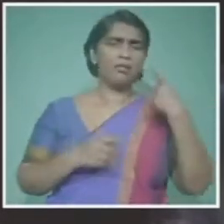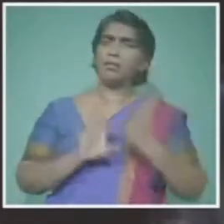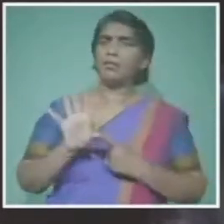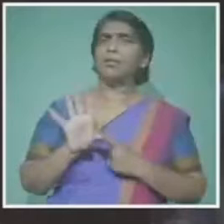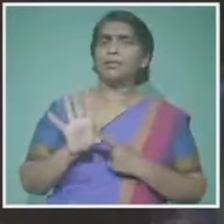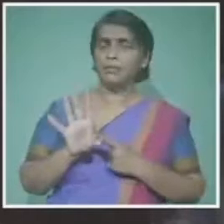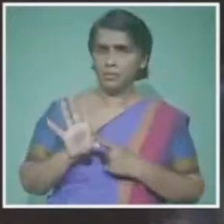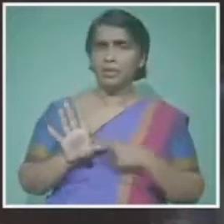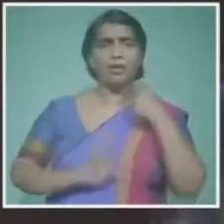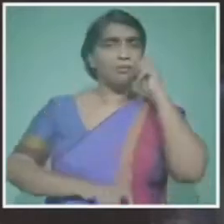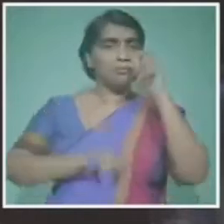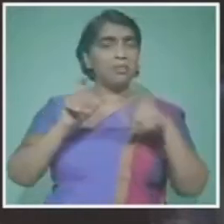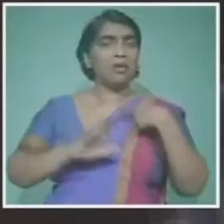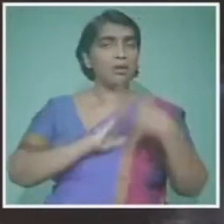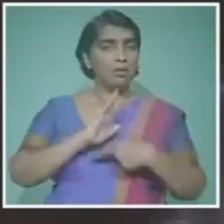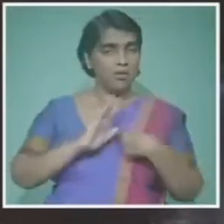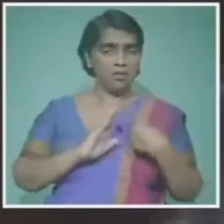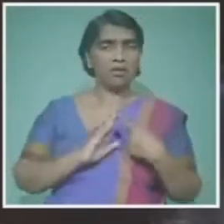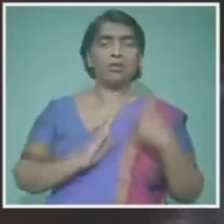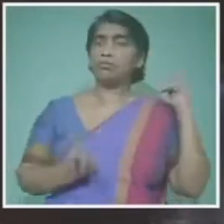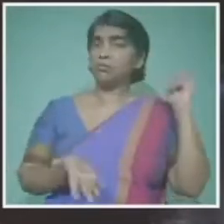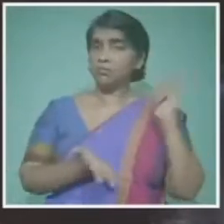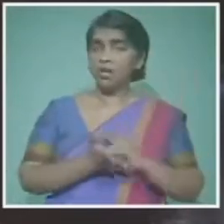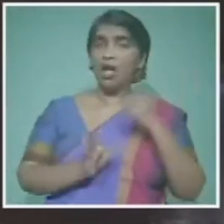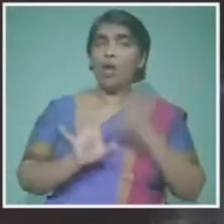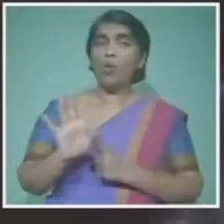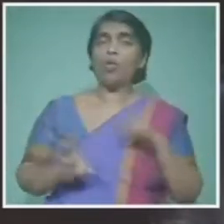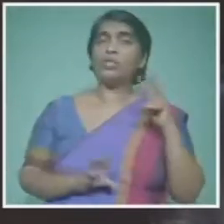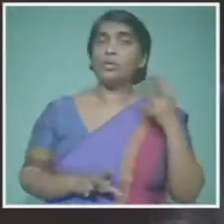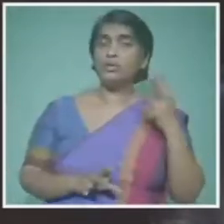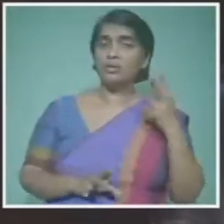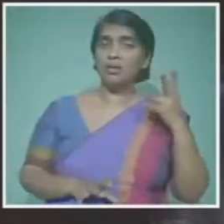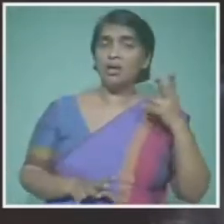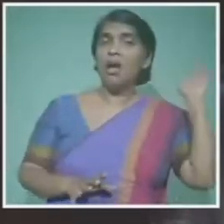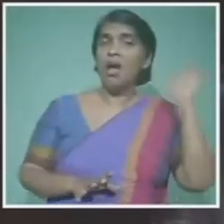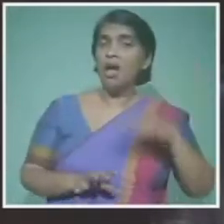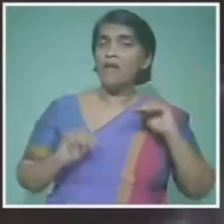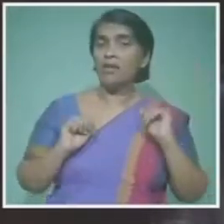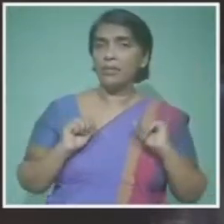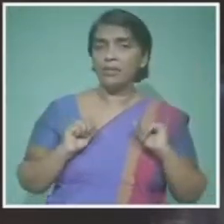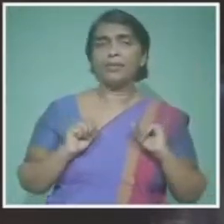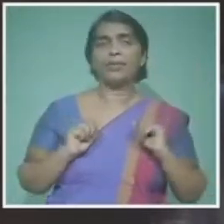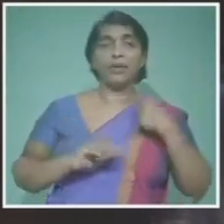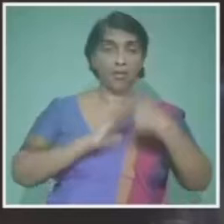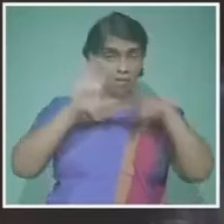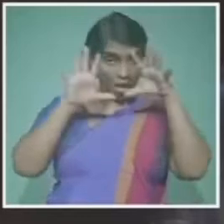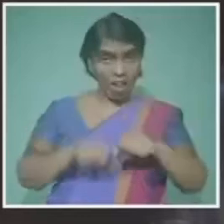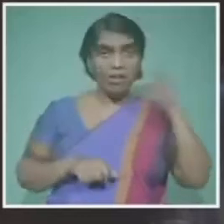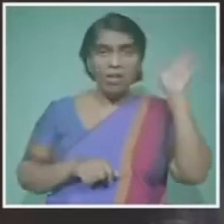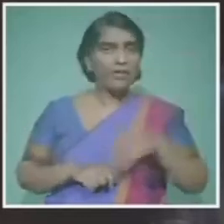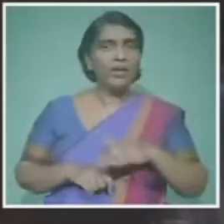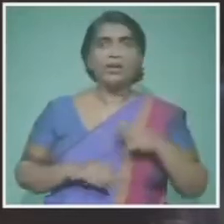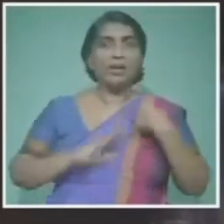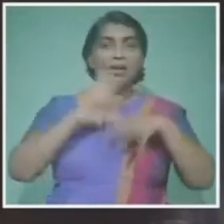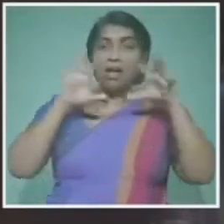වෙනකොට මේ ජනතාව ලංකාවට ඇවිල්ලා අවුරුදු 200ක් එනවා කොහොමද ආවේ රට අල්ලන්න දාවේ නෑනේ රට